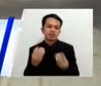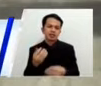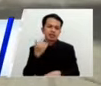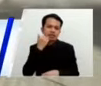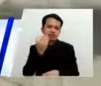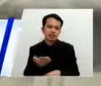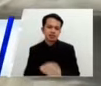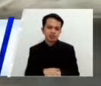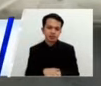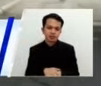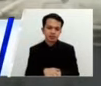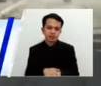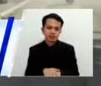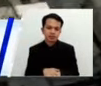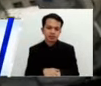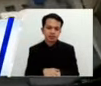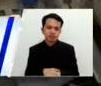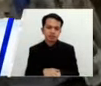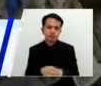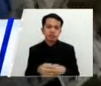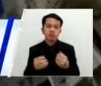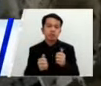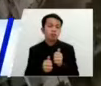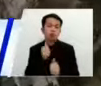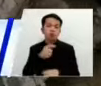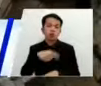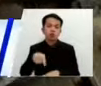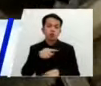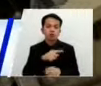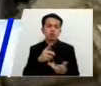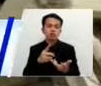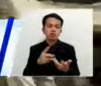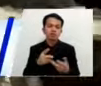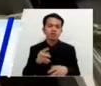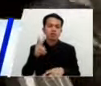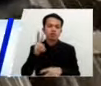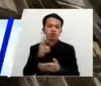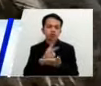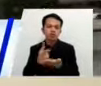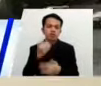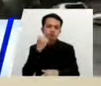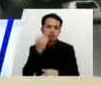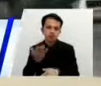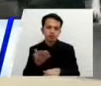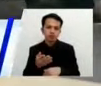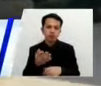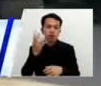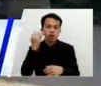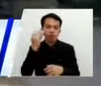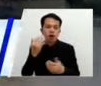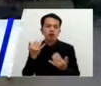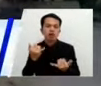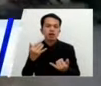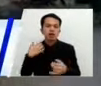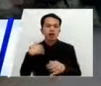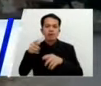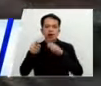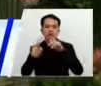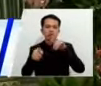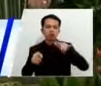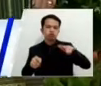Lebanon. Karamihan sa kanila, nitong nakaraang 2 linggo lang namatay kasunod ng pinaigting na airstrike sa Beirut at iba pang